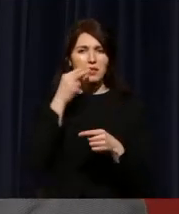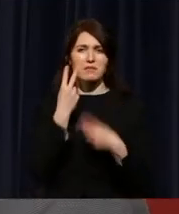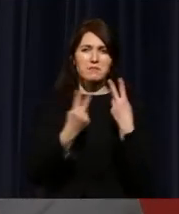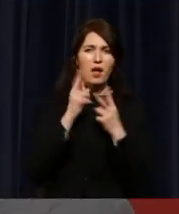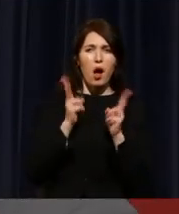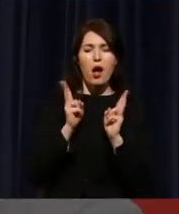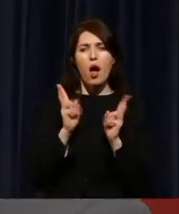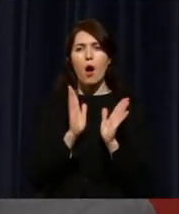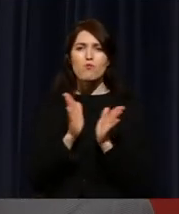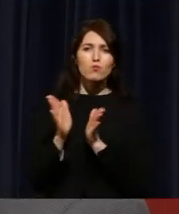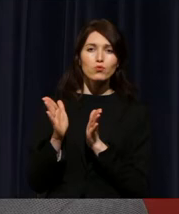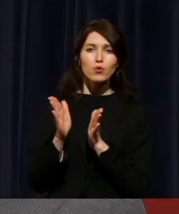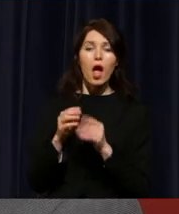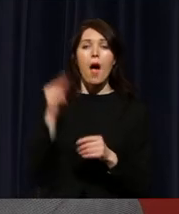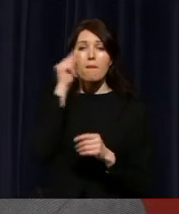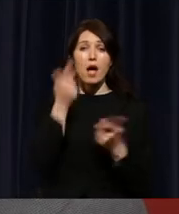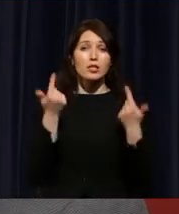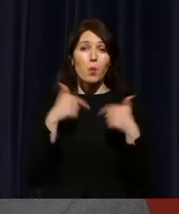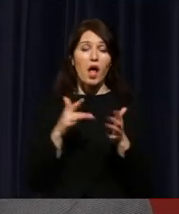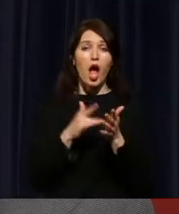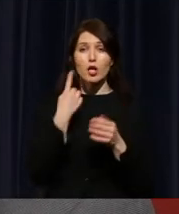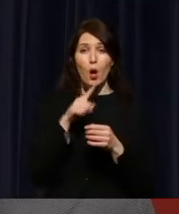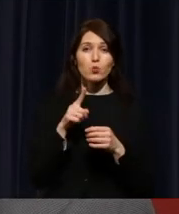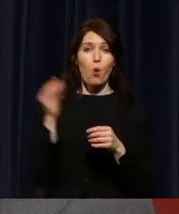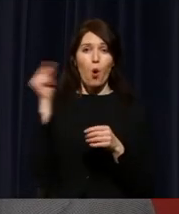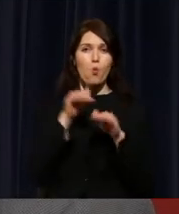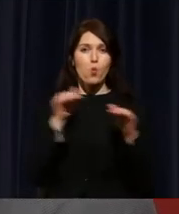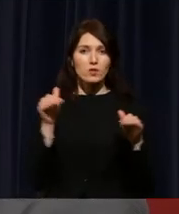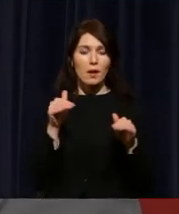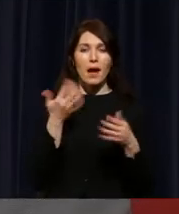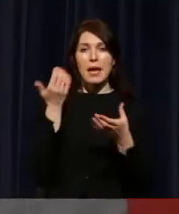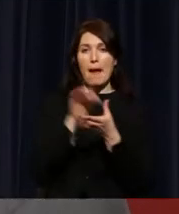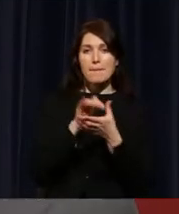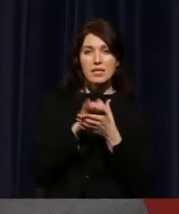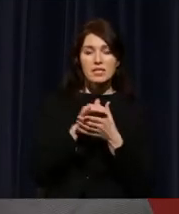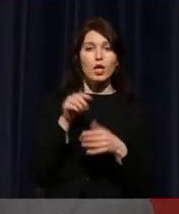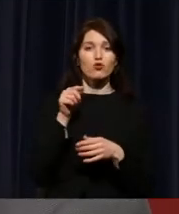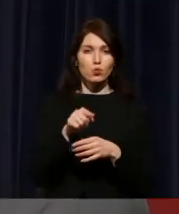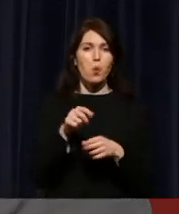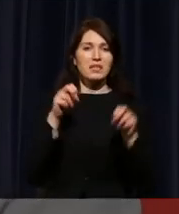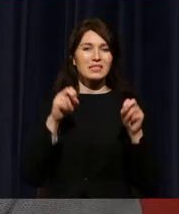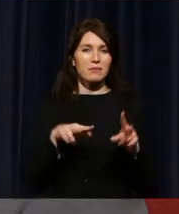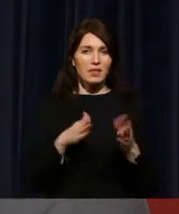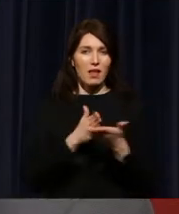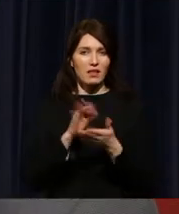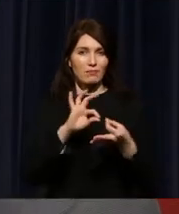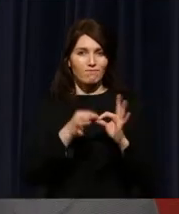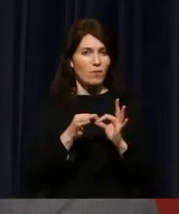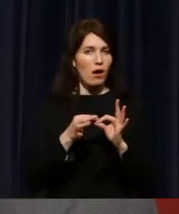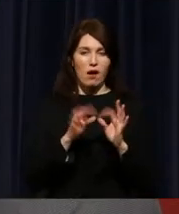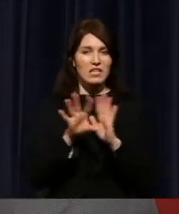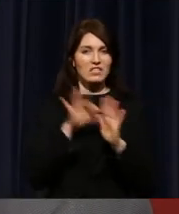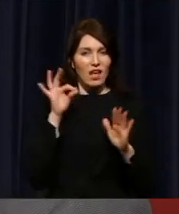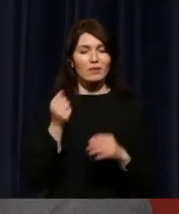un studiju laikā, kādā no studiju kursiem iepazīstās ar šo te specialitāti un tad izvēlās.